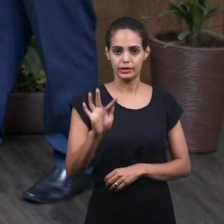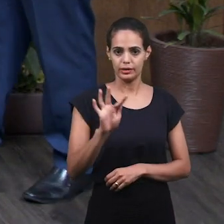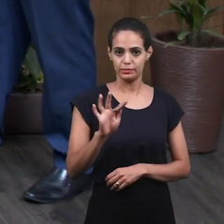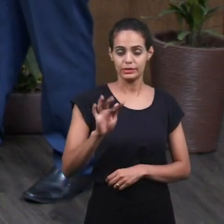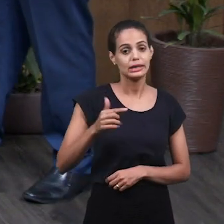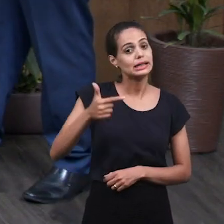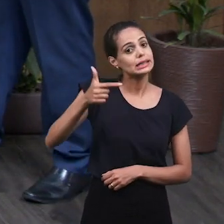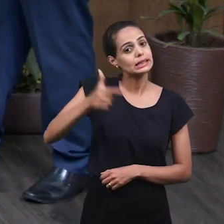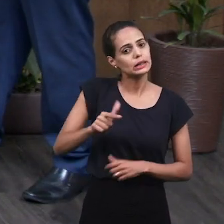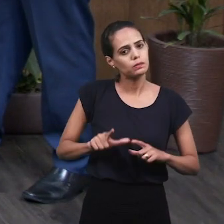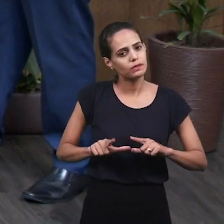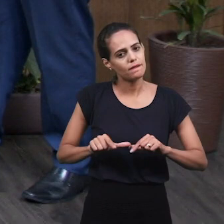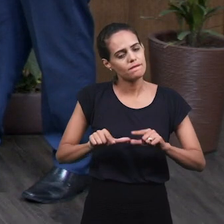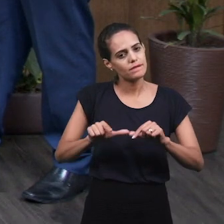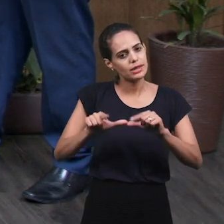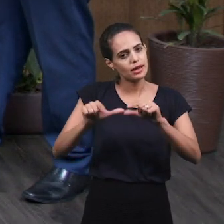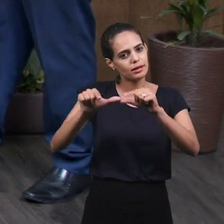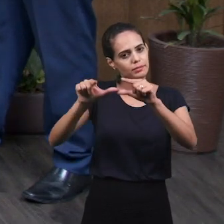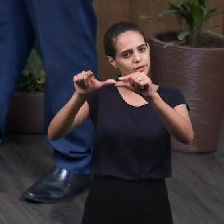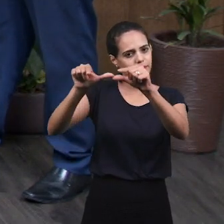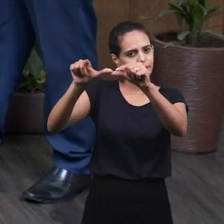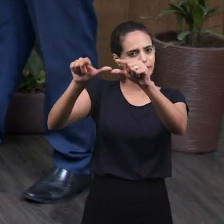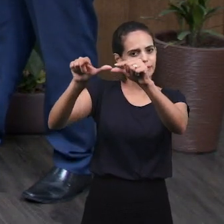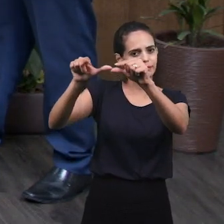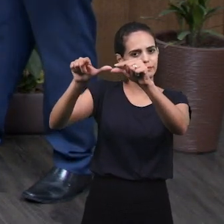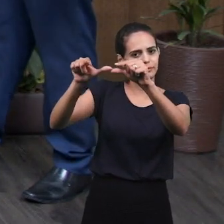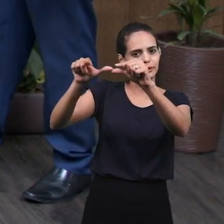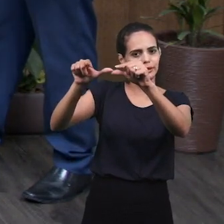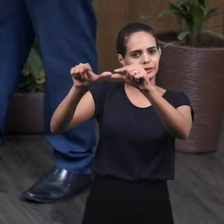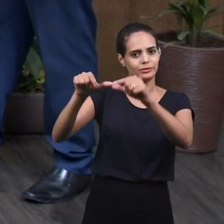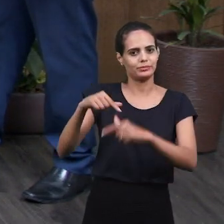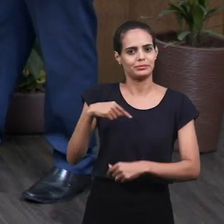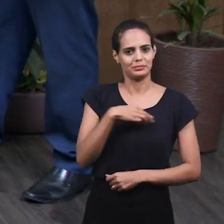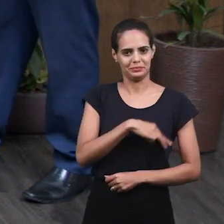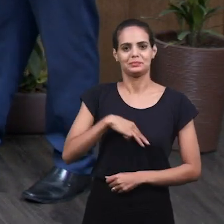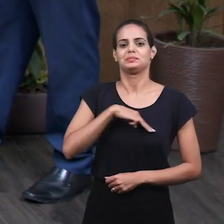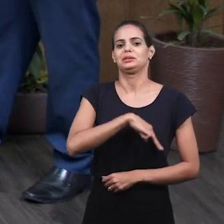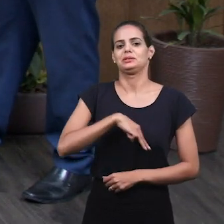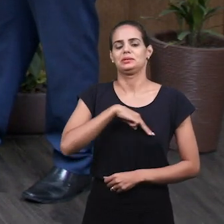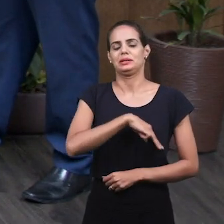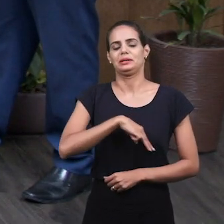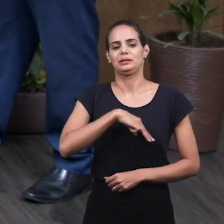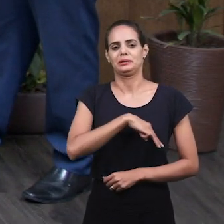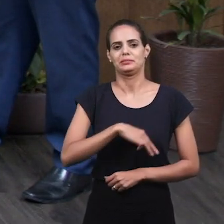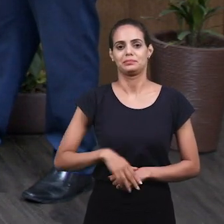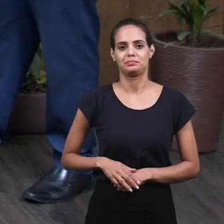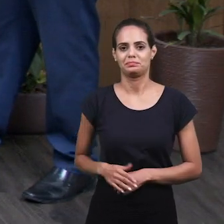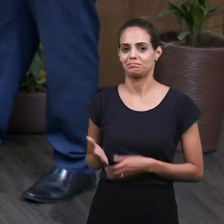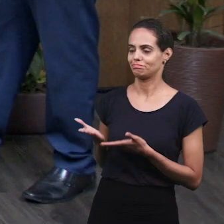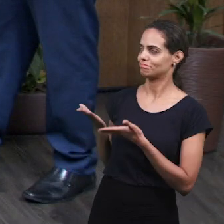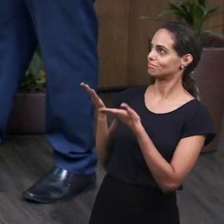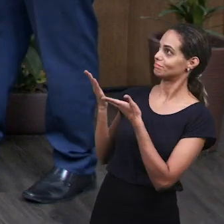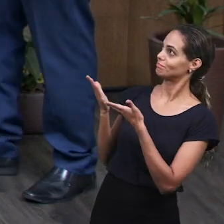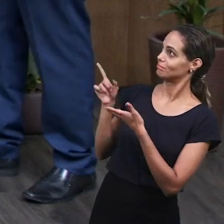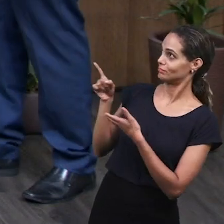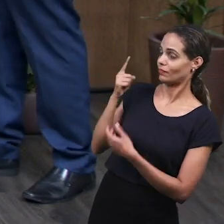son deuxième voyage missionnaire, comme on voit ici le trajet de ce deuxième voyage. Il est sorti